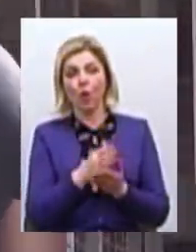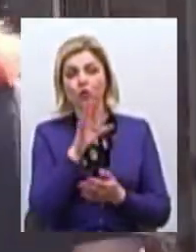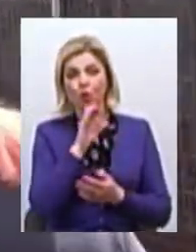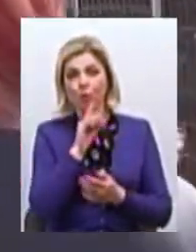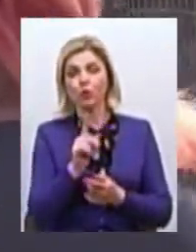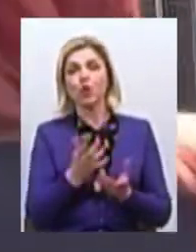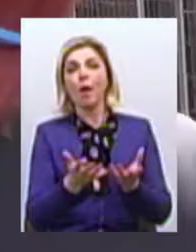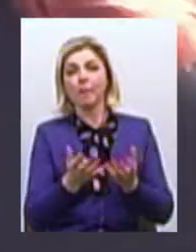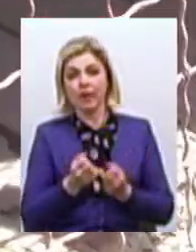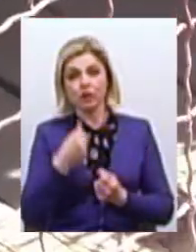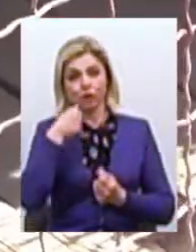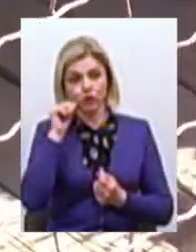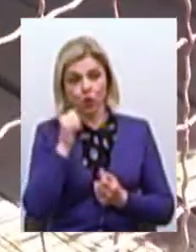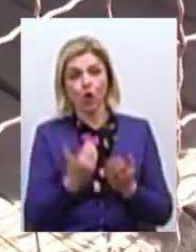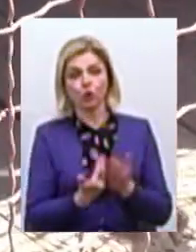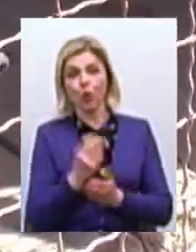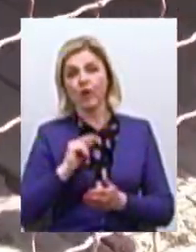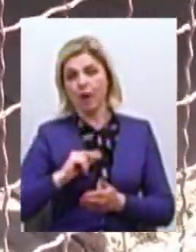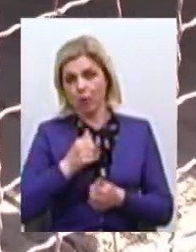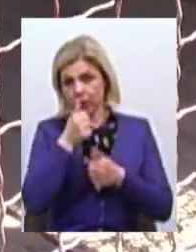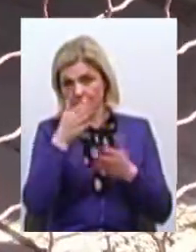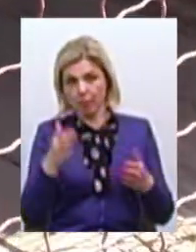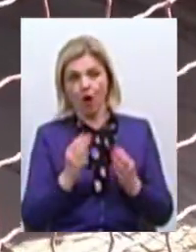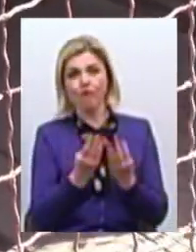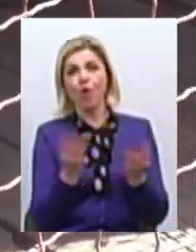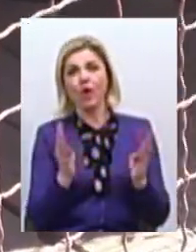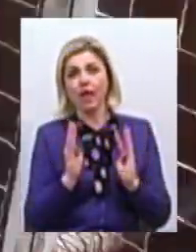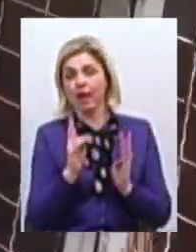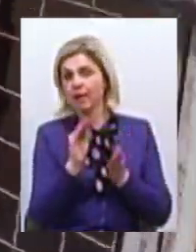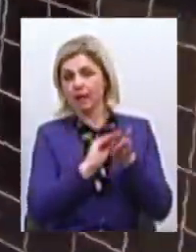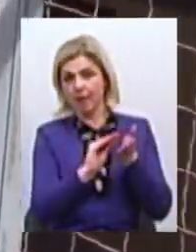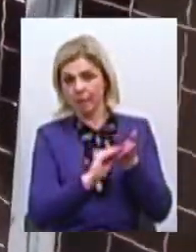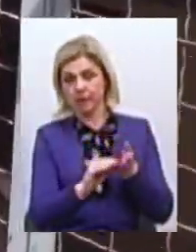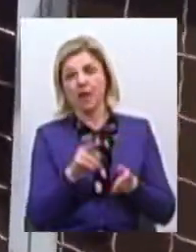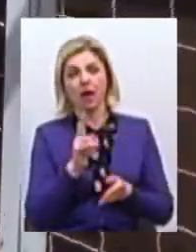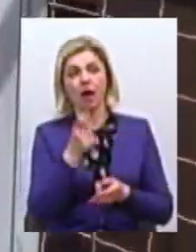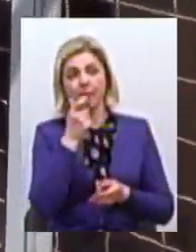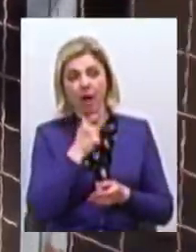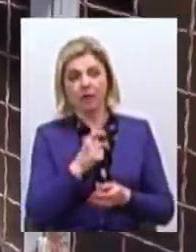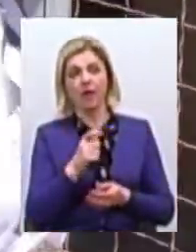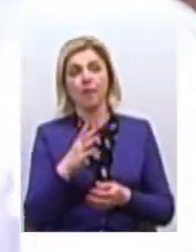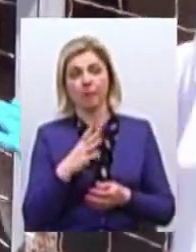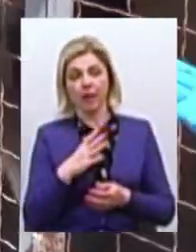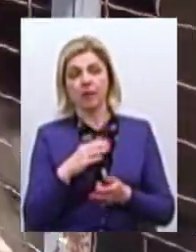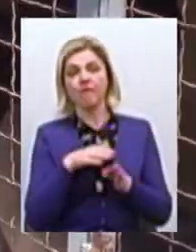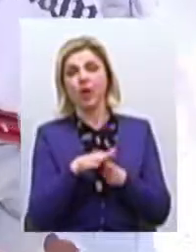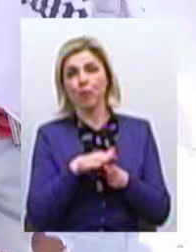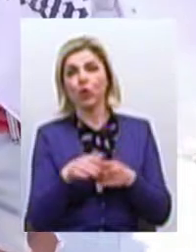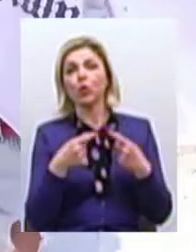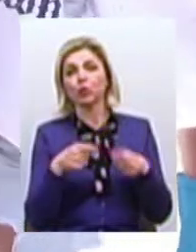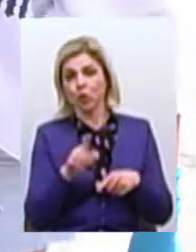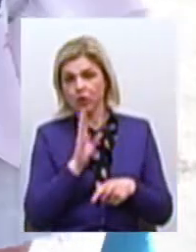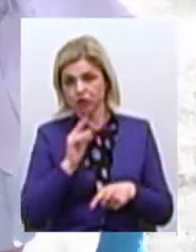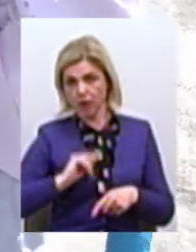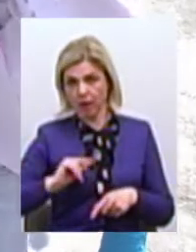новий кінолог не змогла. Вольєри не підписані, як це вводиться. До пані Шамрай обов'язки кінолога виконувала Ольга Котова. Жінка